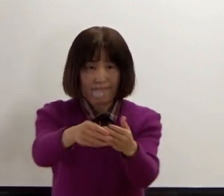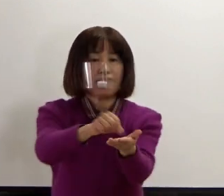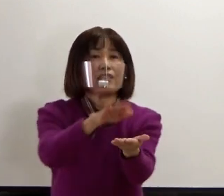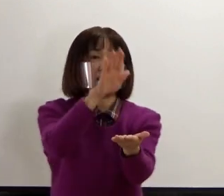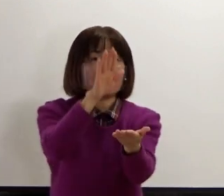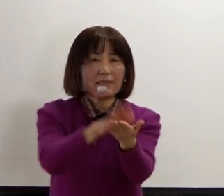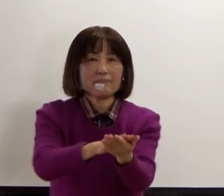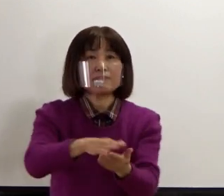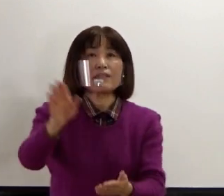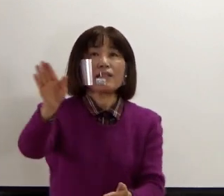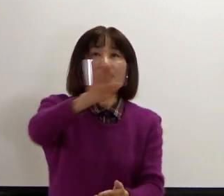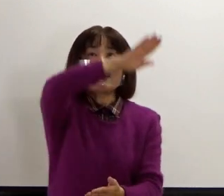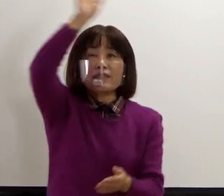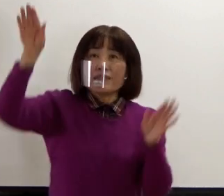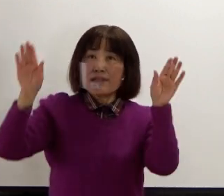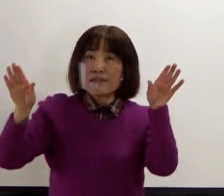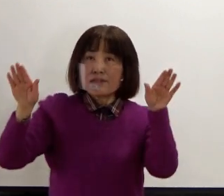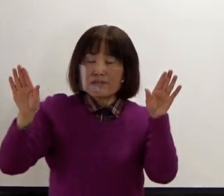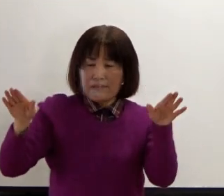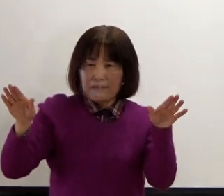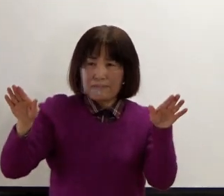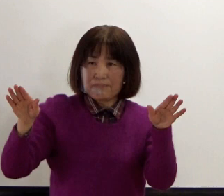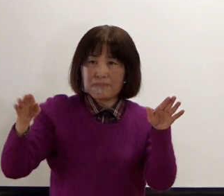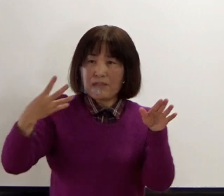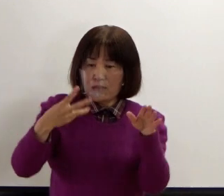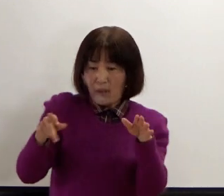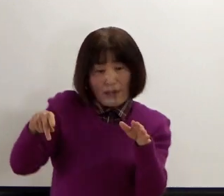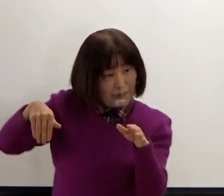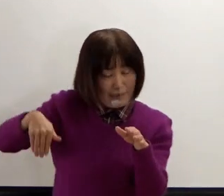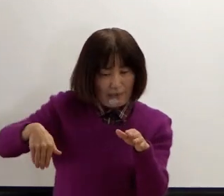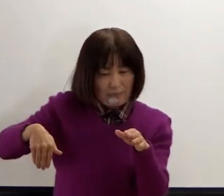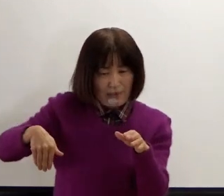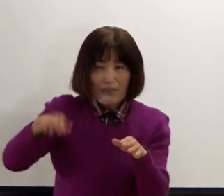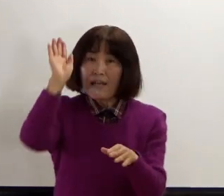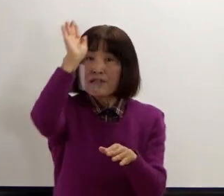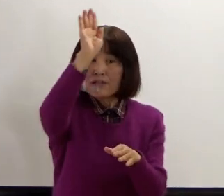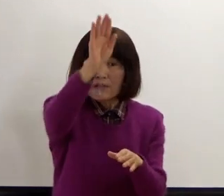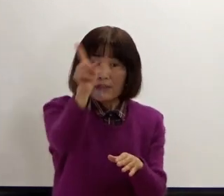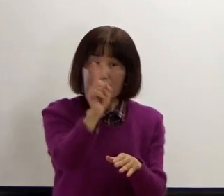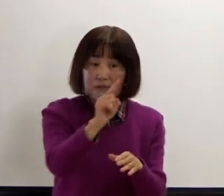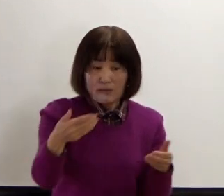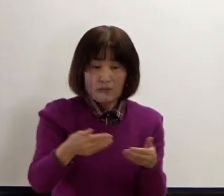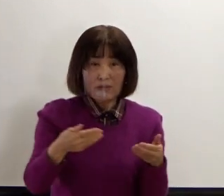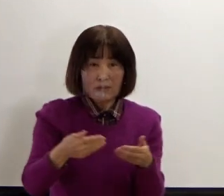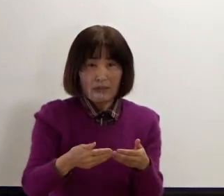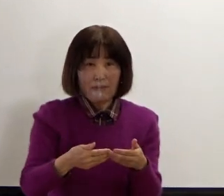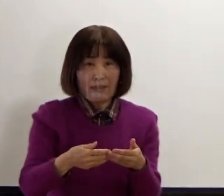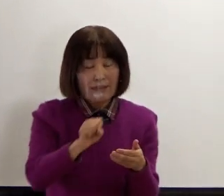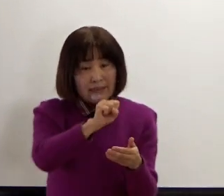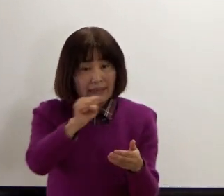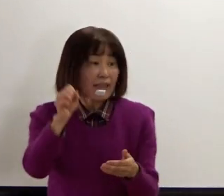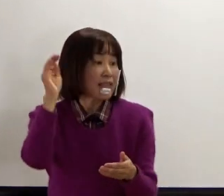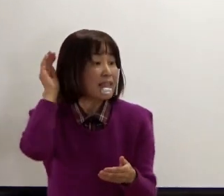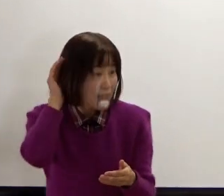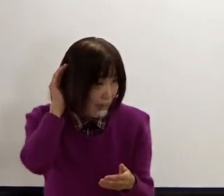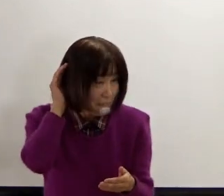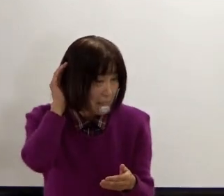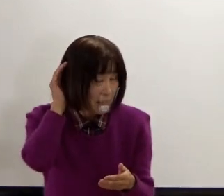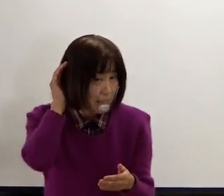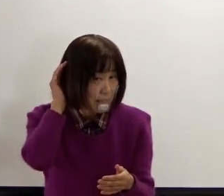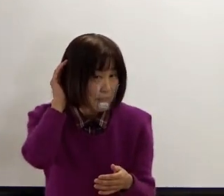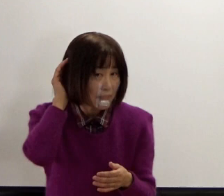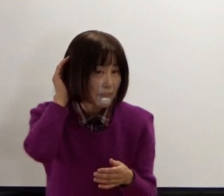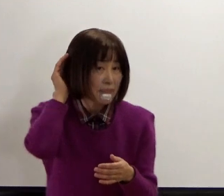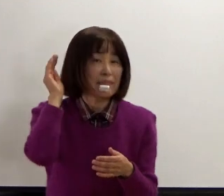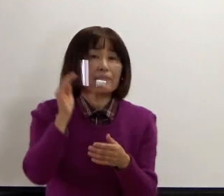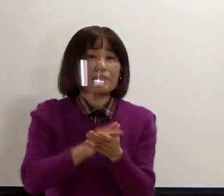ね、ヨハネの彼の息子ヨハネが将来どういう仕事をするかっていうことを聞いてはいるわけですけれども、この時